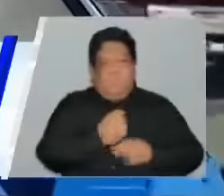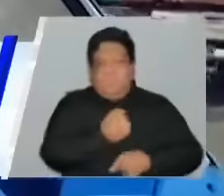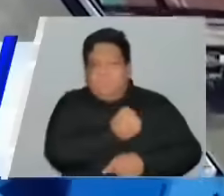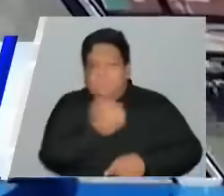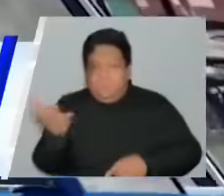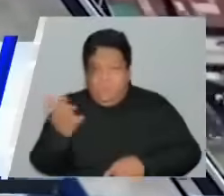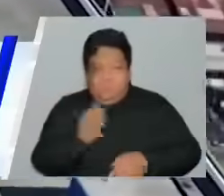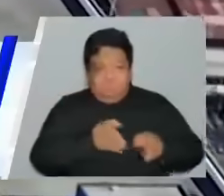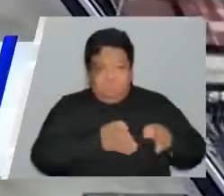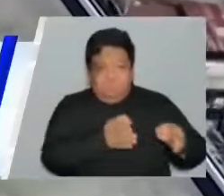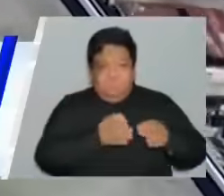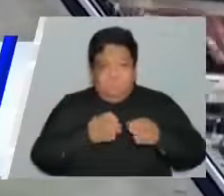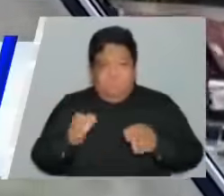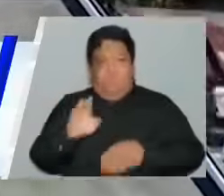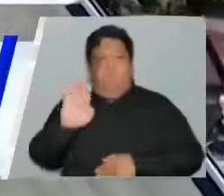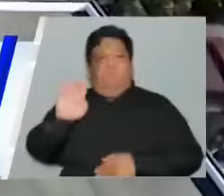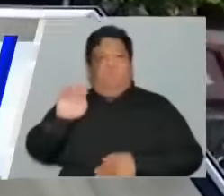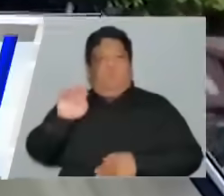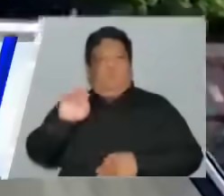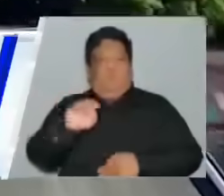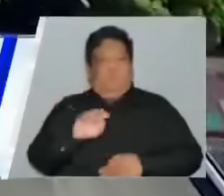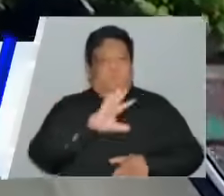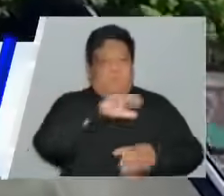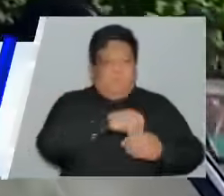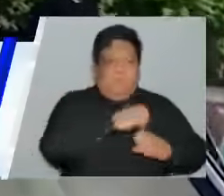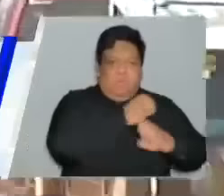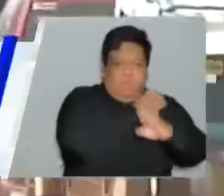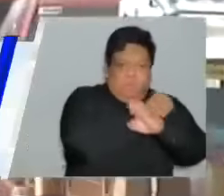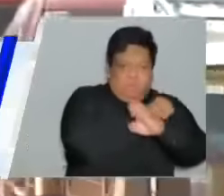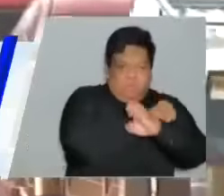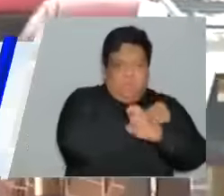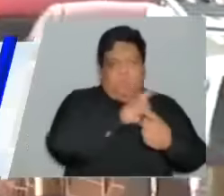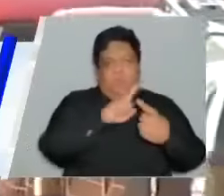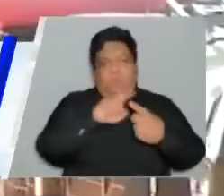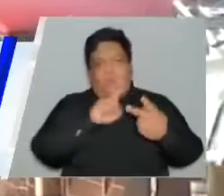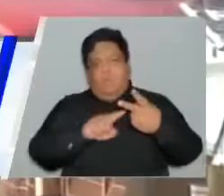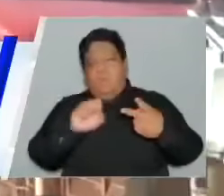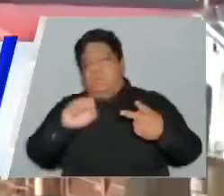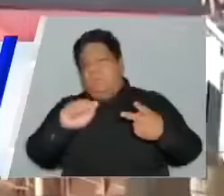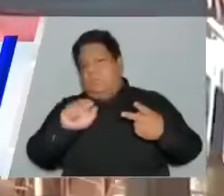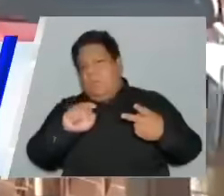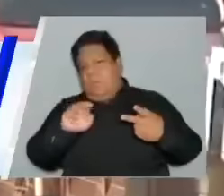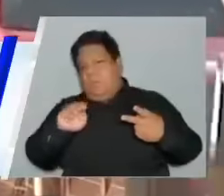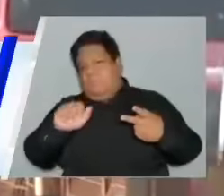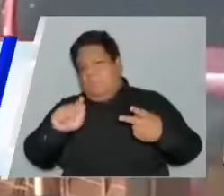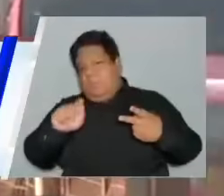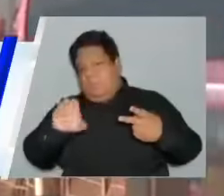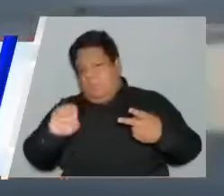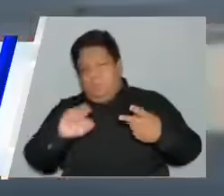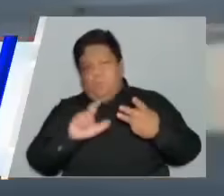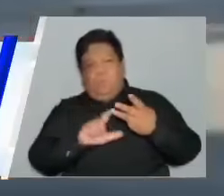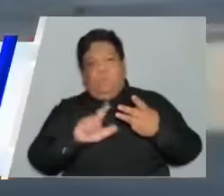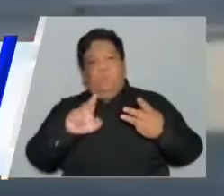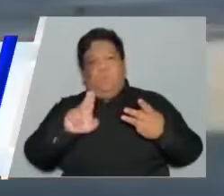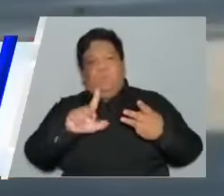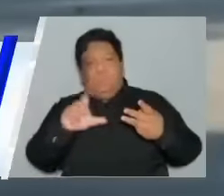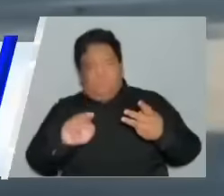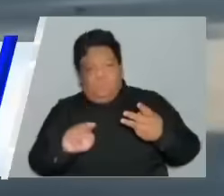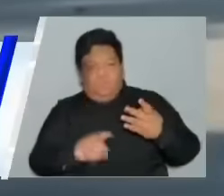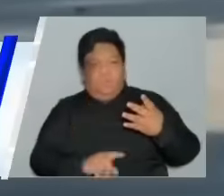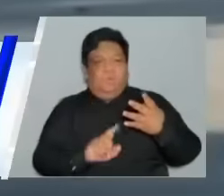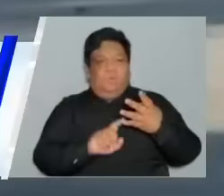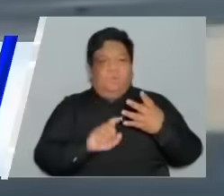kabilang ang ilang bahagi ng EDSA, San Mateo Road, Luzon Avenue, Mindanao Avenue, Payatas Road at G. Araneta sa Quezon